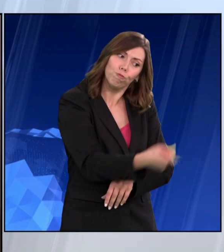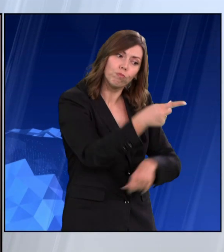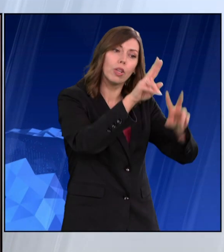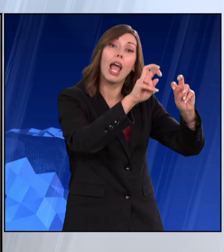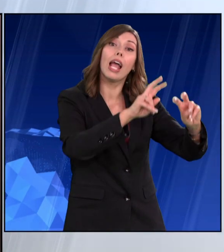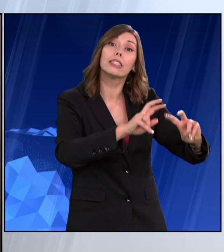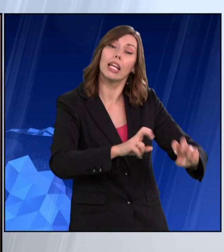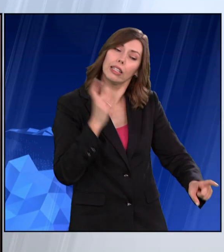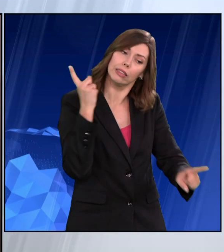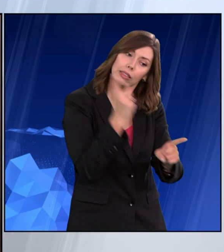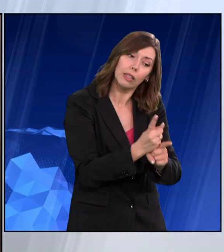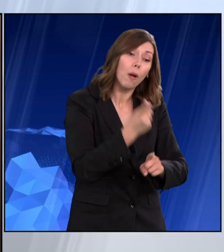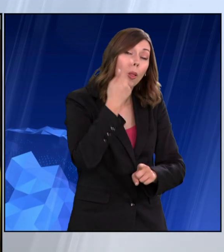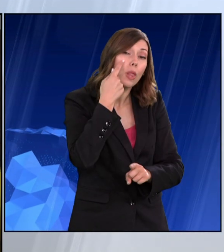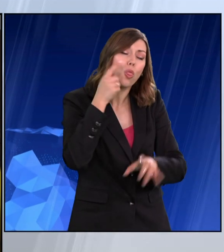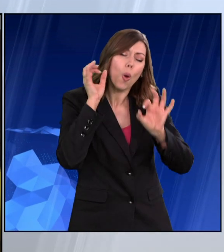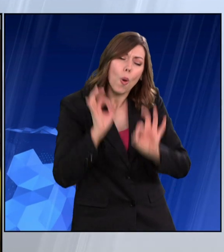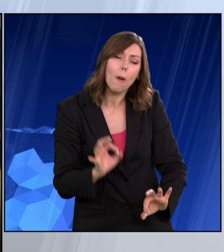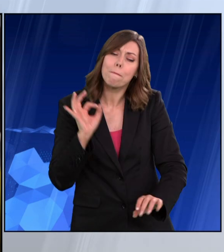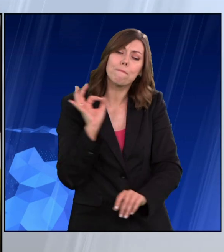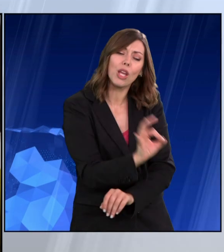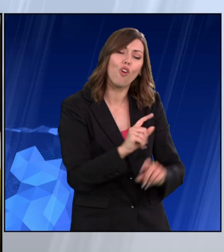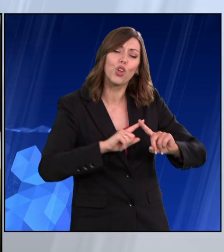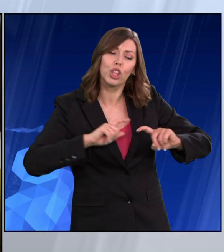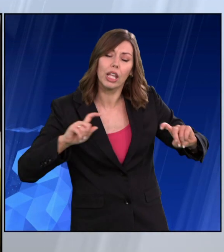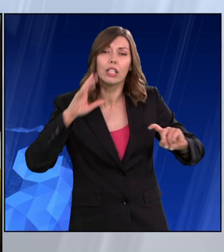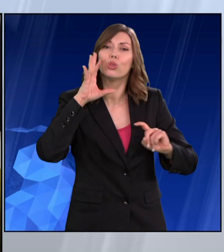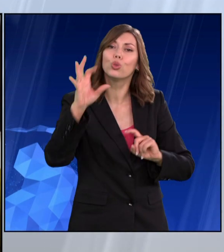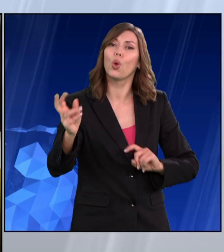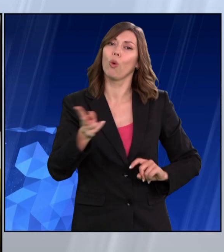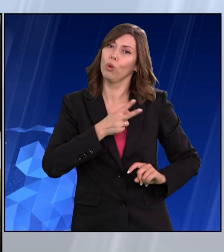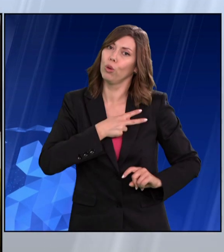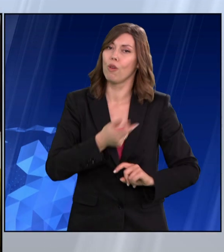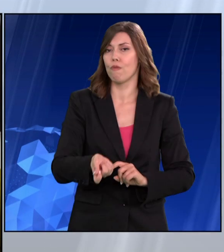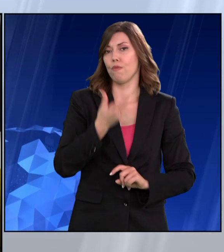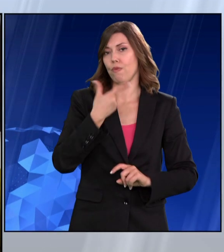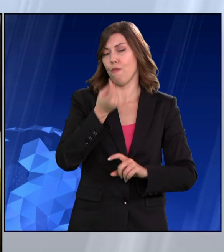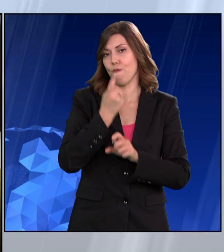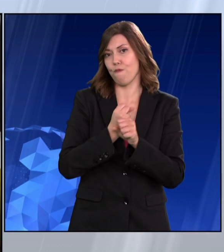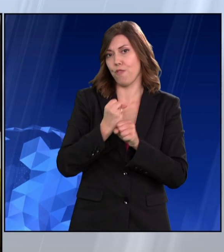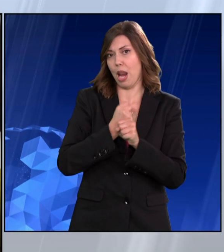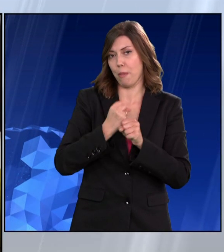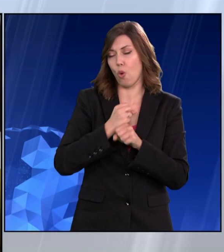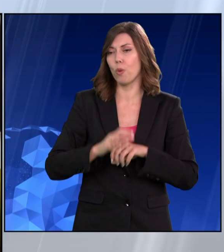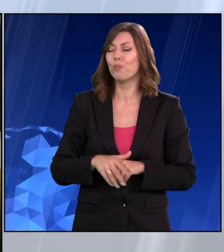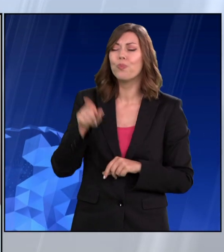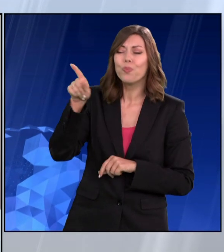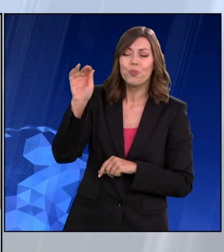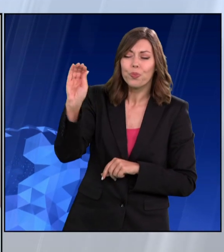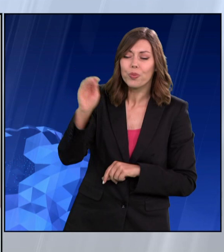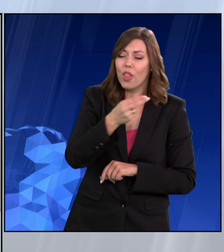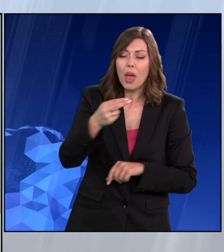διαπιστώσει ποιο είναι το μικρόβιο για να χορηγήσει την κατάλληλη αγωγή. Όταν λέτε εργαστηριακές εξετάσεις, αναφέρεστε